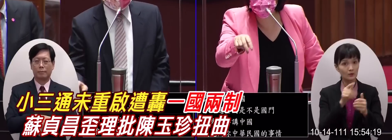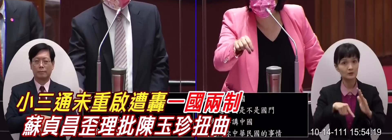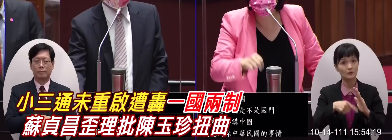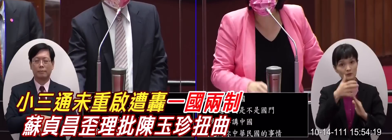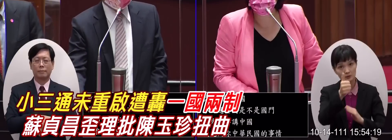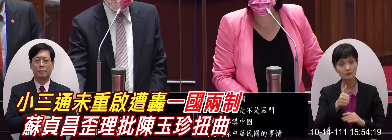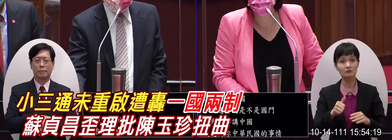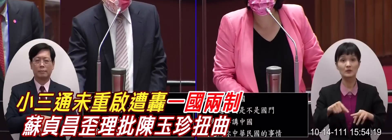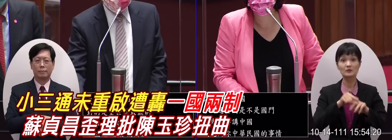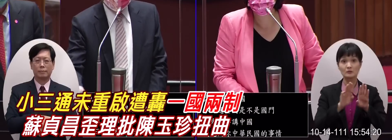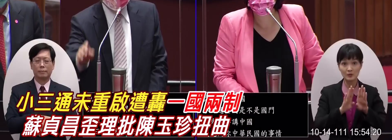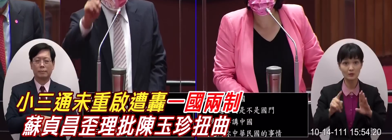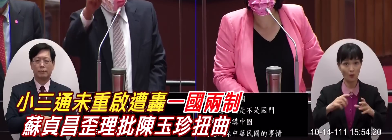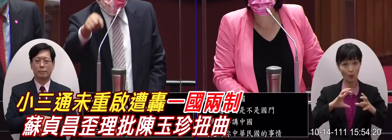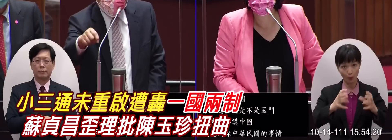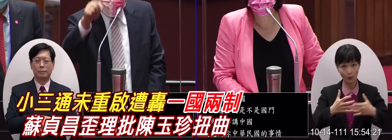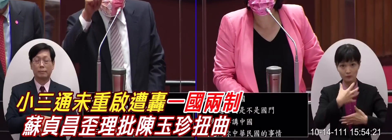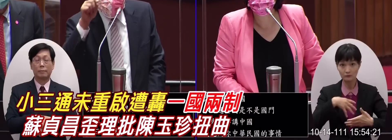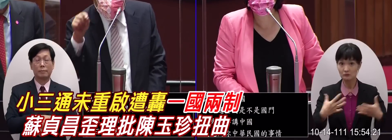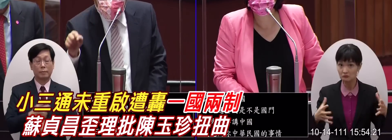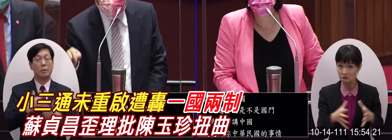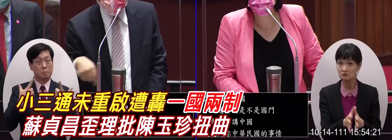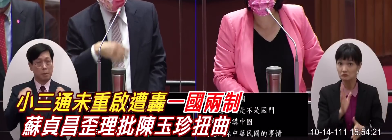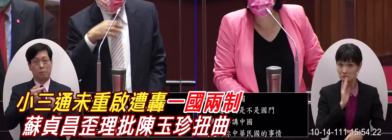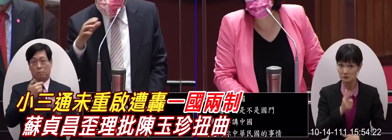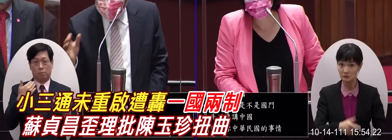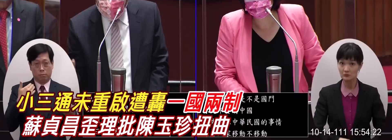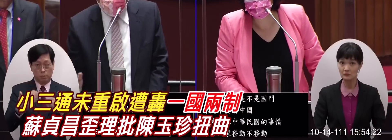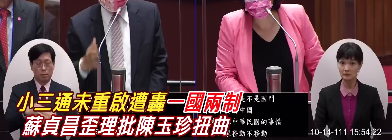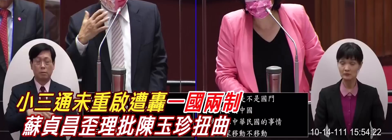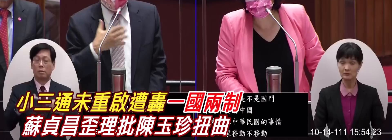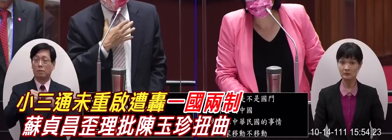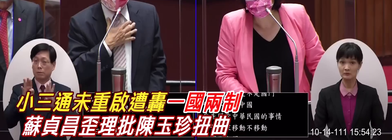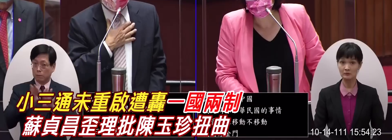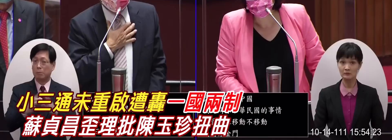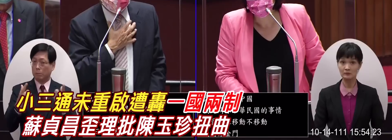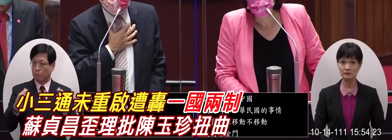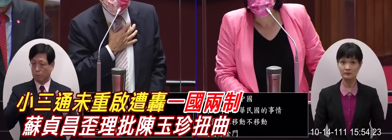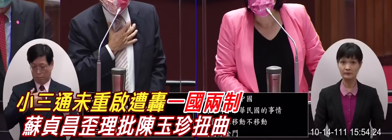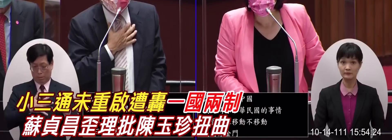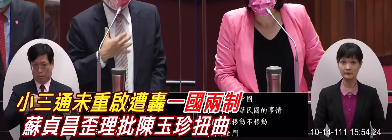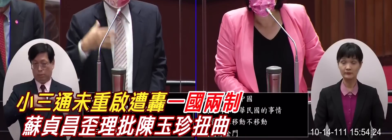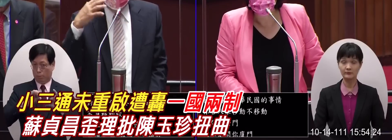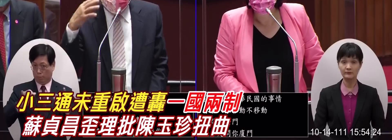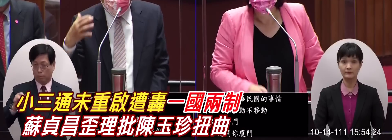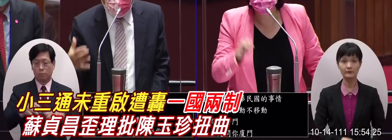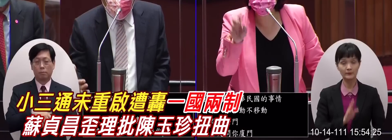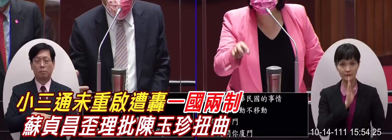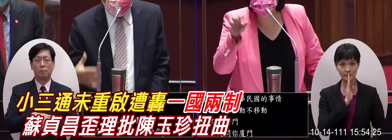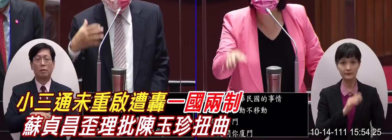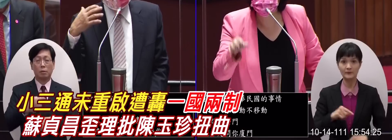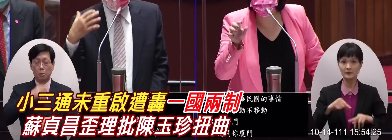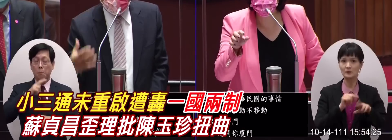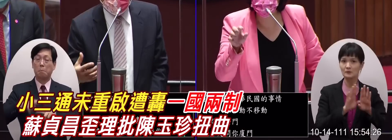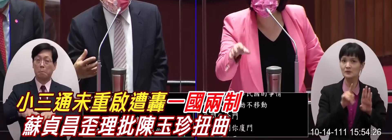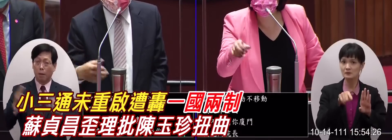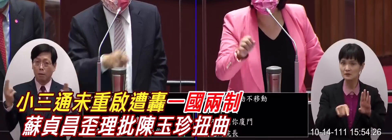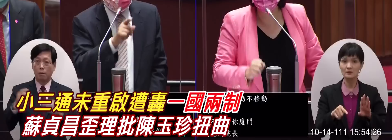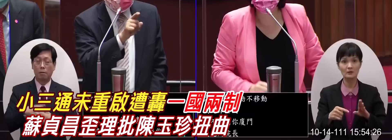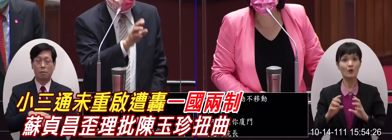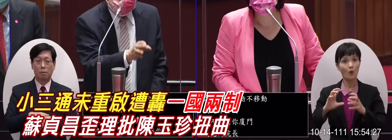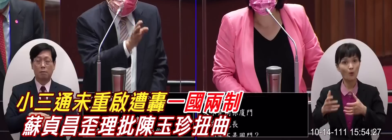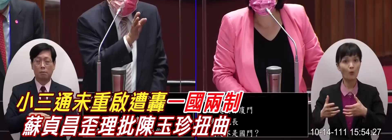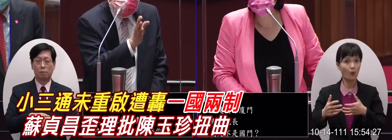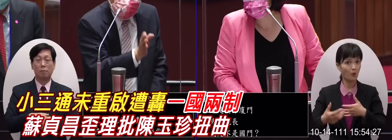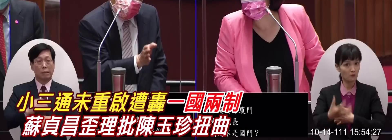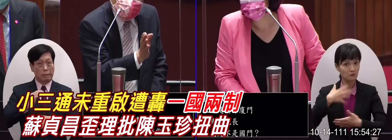是不是国门？ 我们很清楚，金门同样是我们国土。 对，金门这个门是不是国境的一个